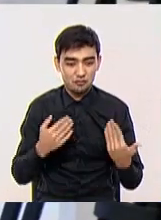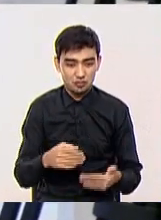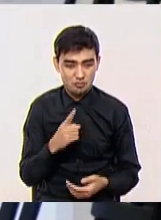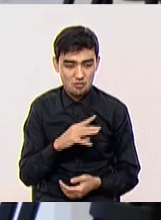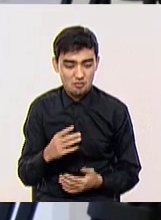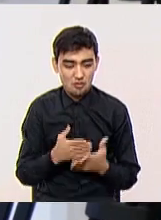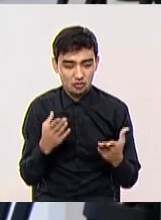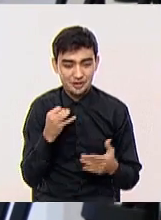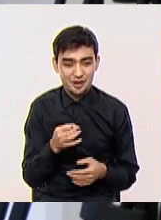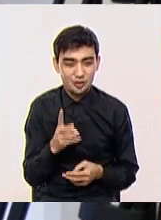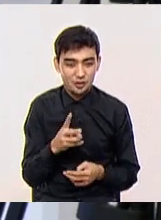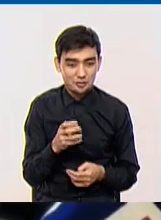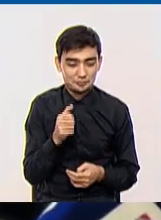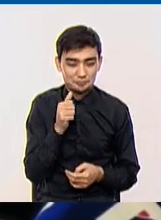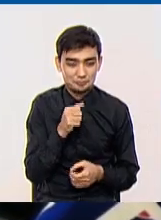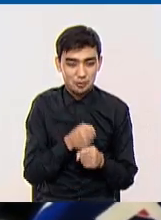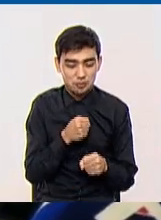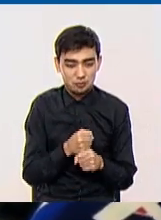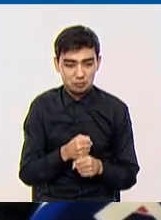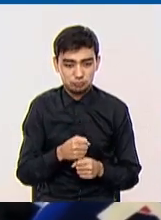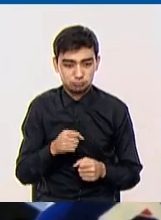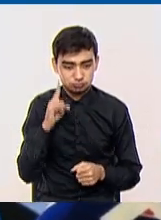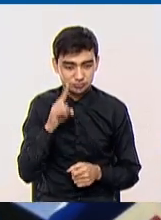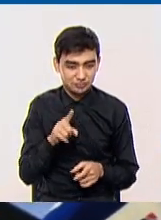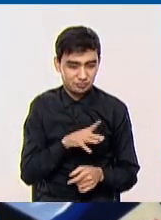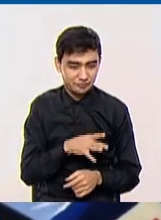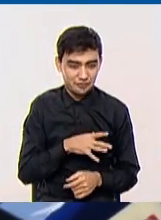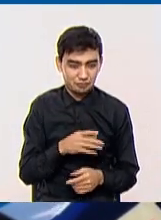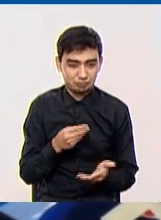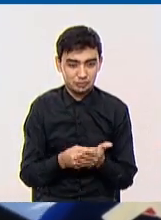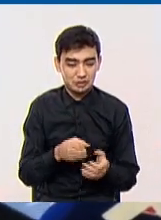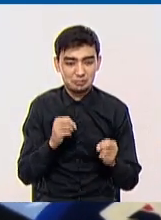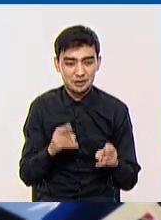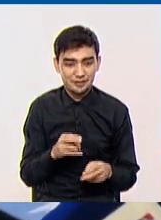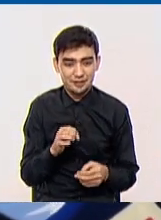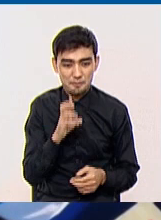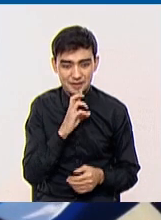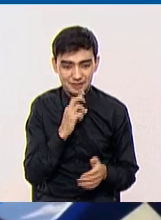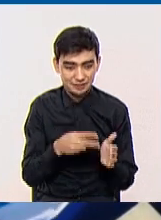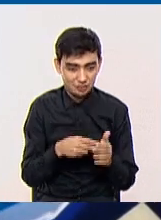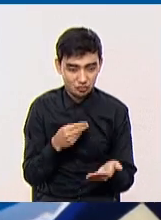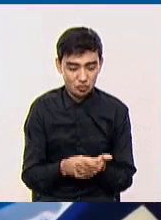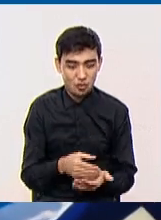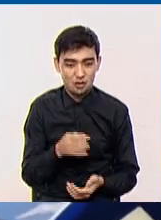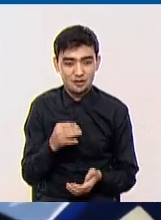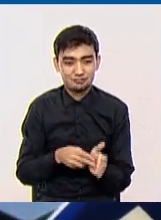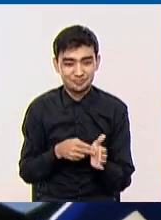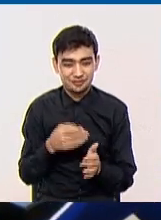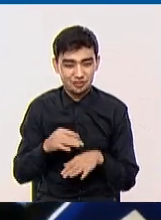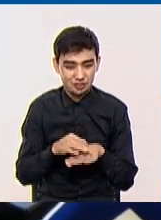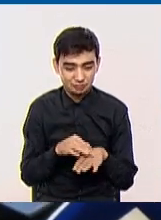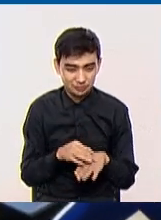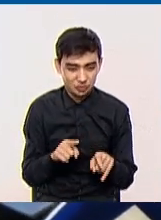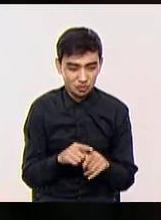кәсіпкерлерді тия алмай отырғанын жасырмады. Теміржол тасымалдау қымбаттады, бензиннің бағасы қымбаттады, электр қуаттың